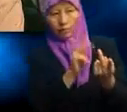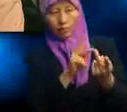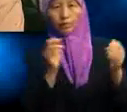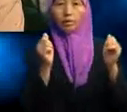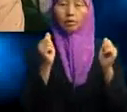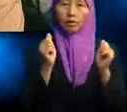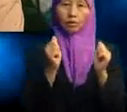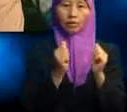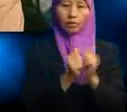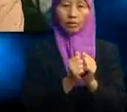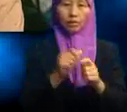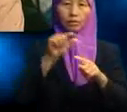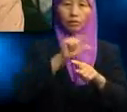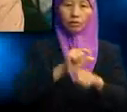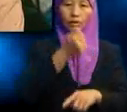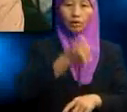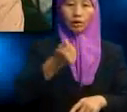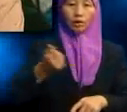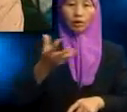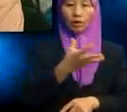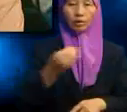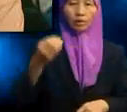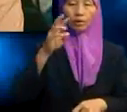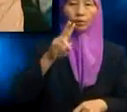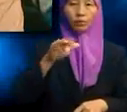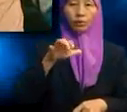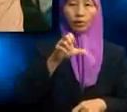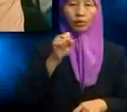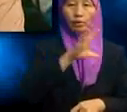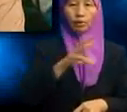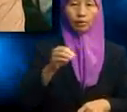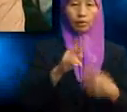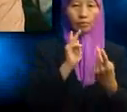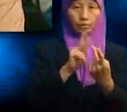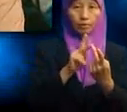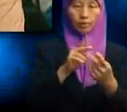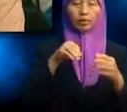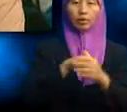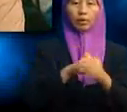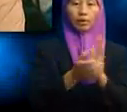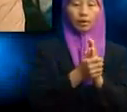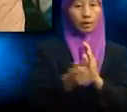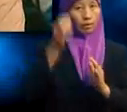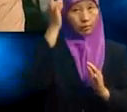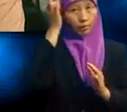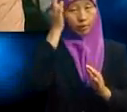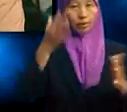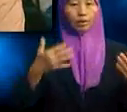dengan mengemukakan alasan dan bukti yang munasabah. Dalam kemahiran kritis ini terdapat